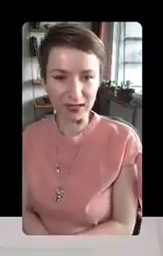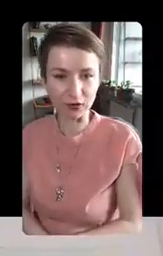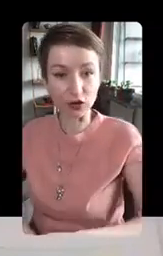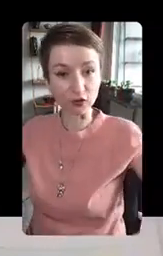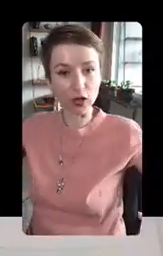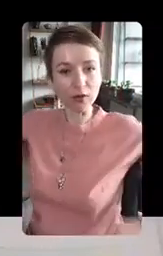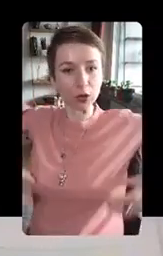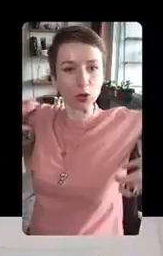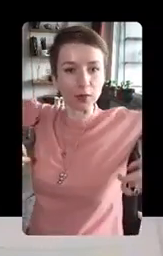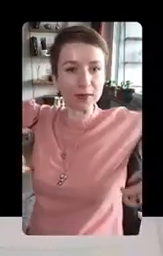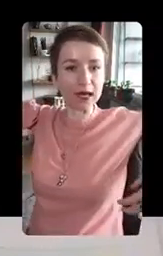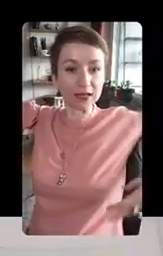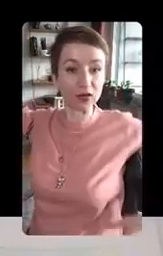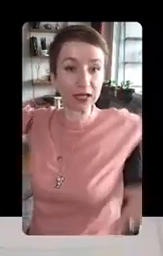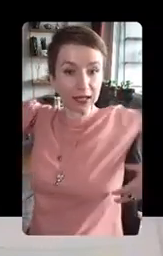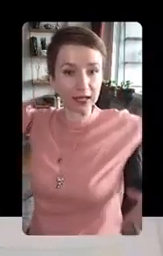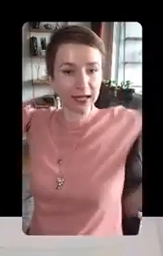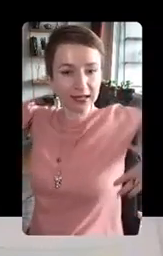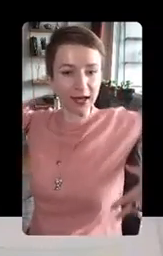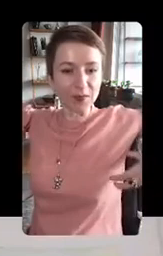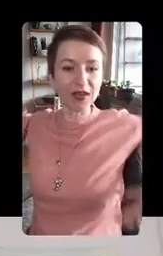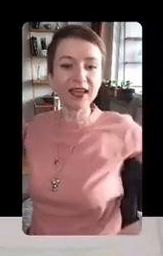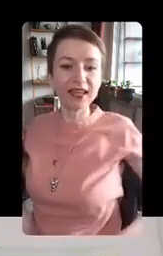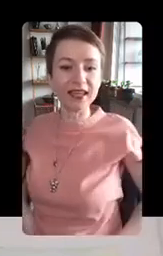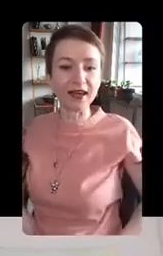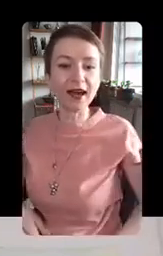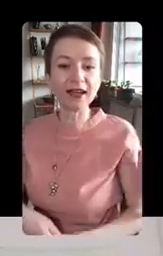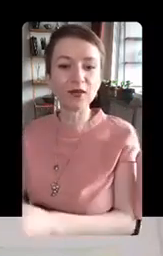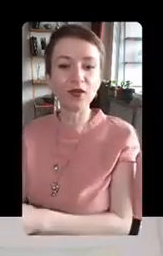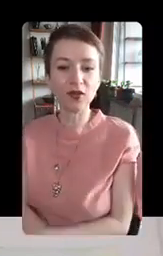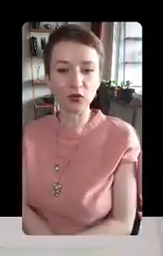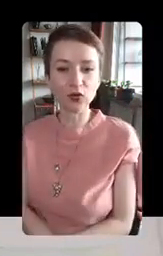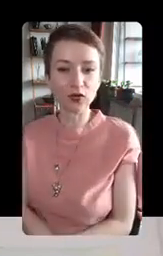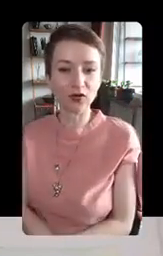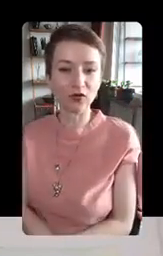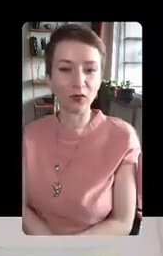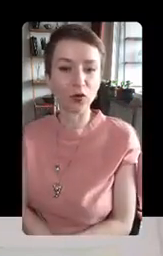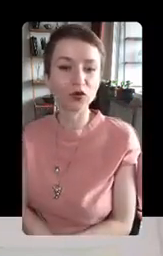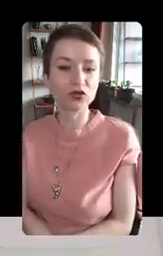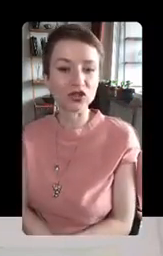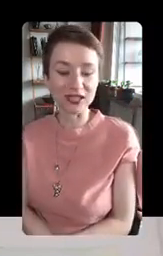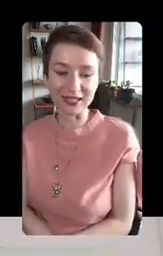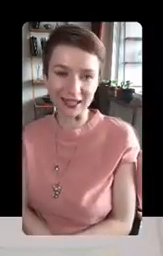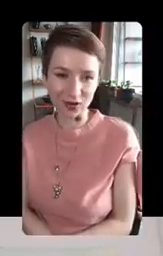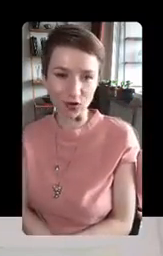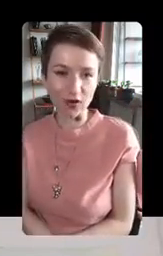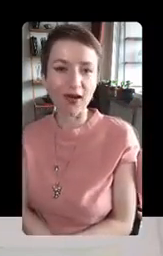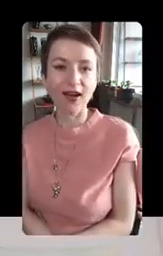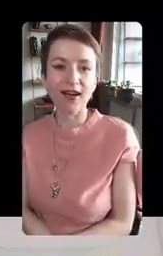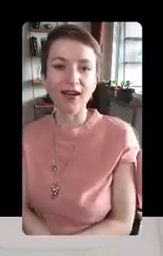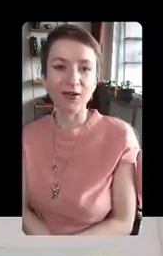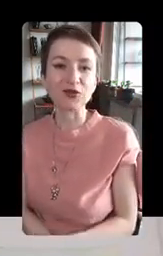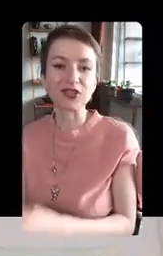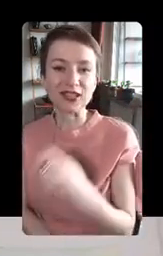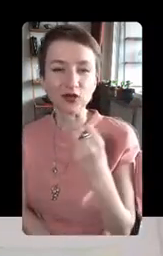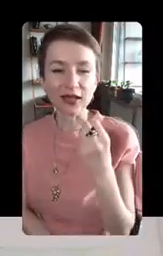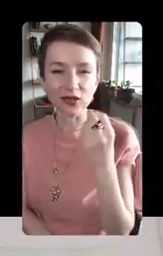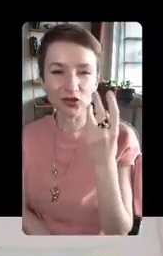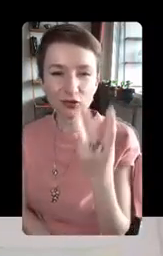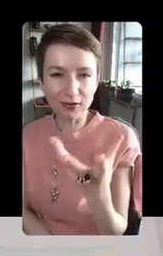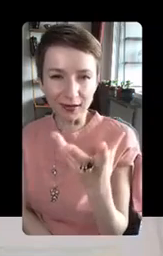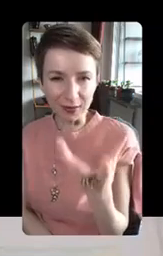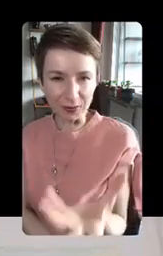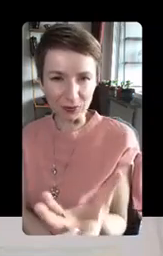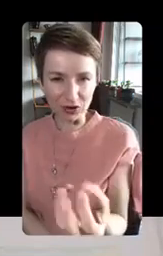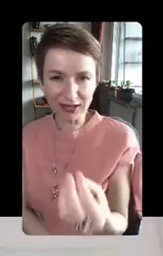Бесков. Посмотрите, вот эти вот дамы, которые подняли свои кринолины, и как они идут вброд через реку. Просто